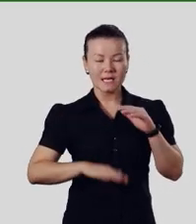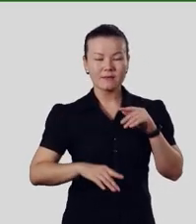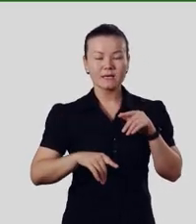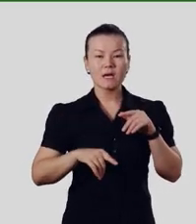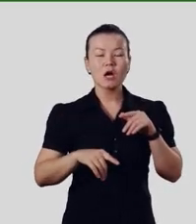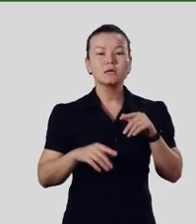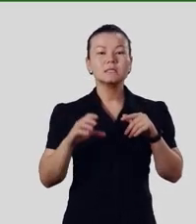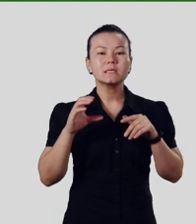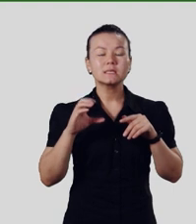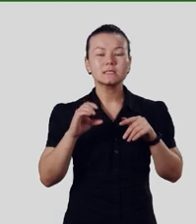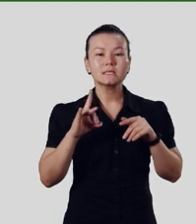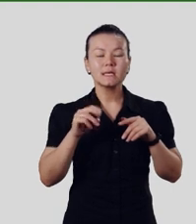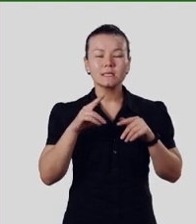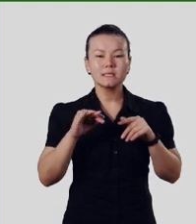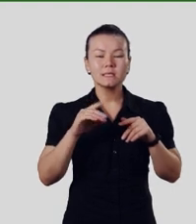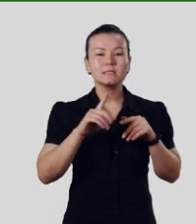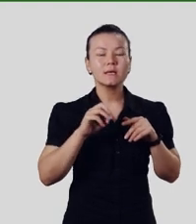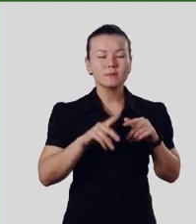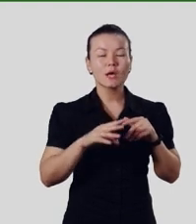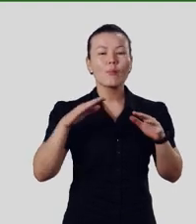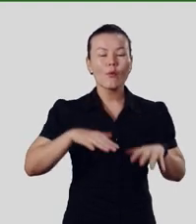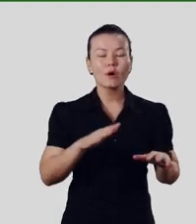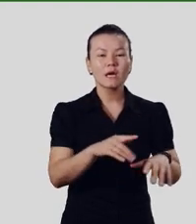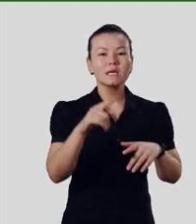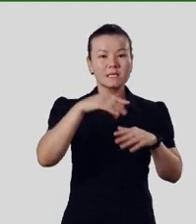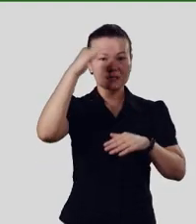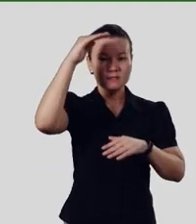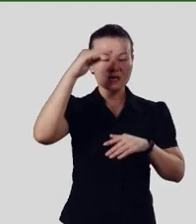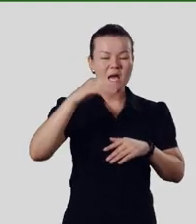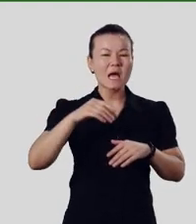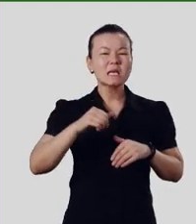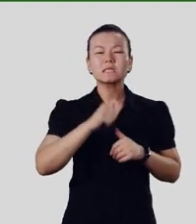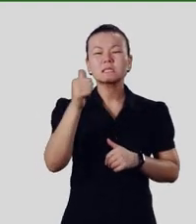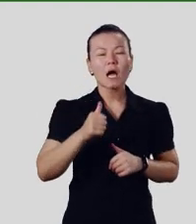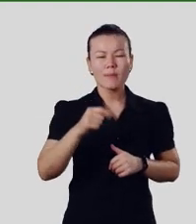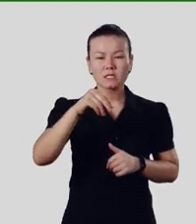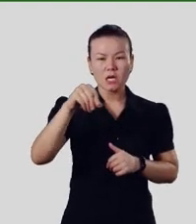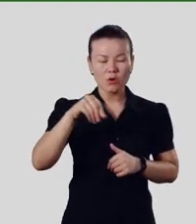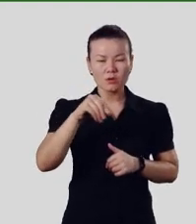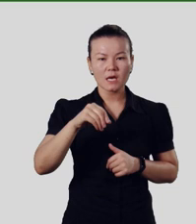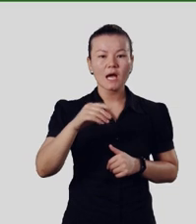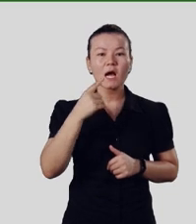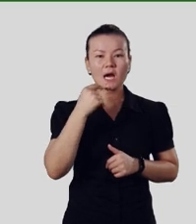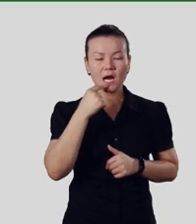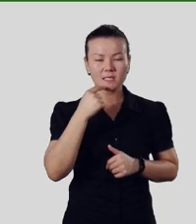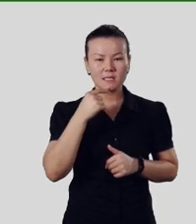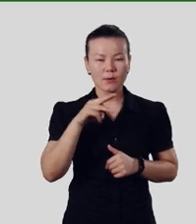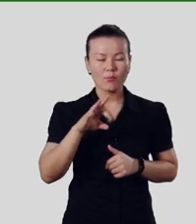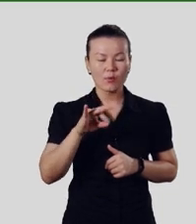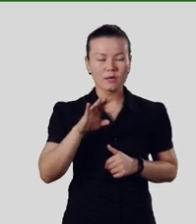Средиземное море и на северо-востоке самое соленое море мира – Красное.